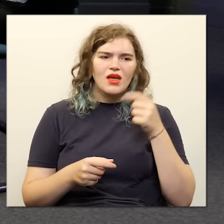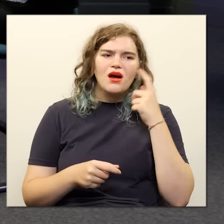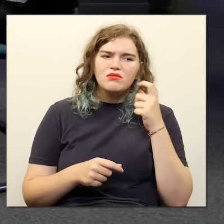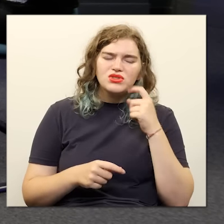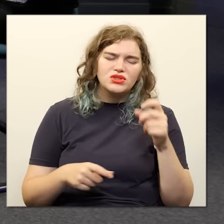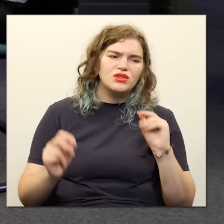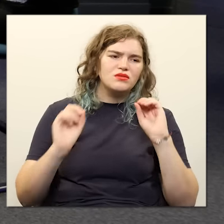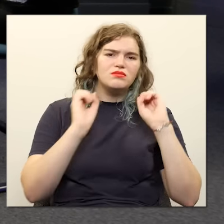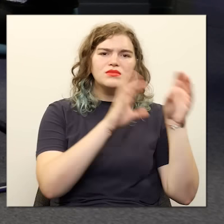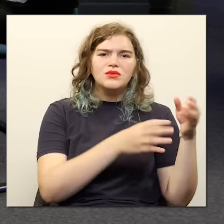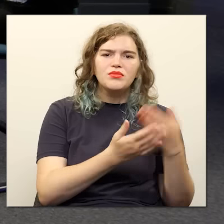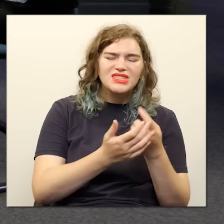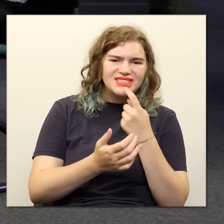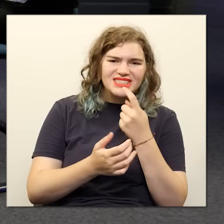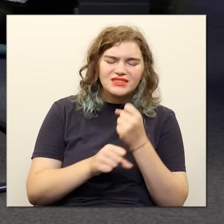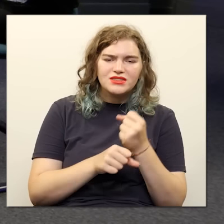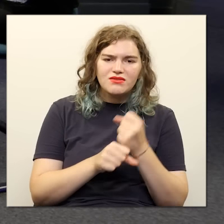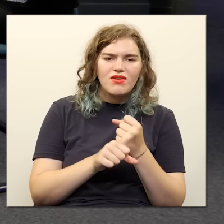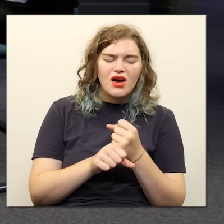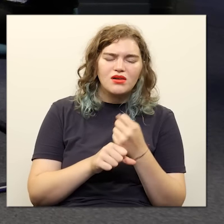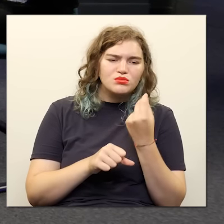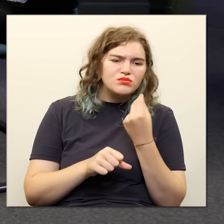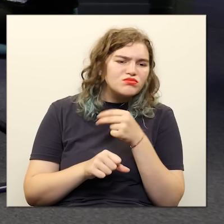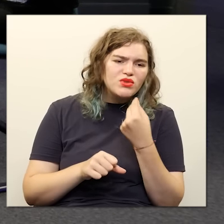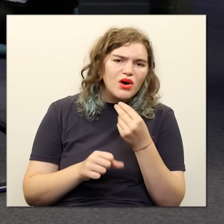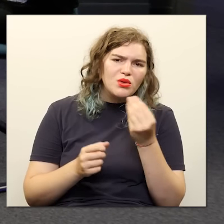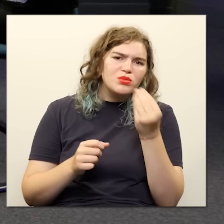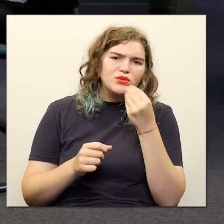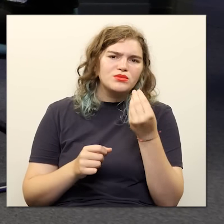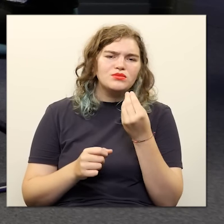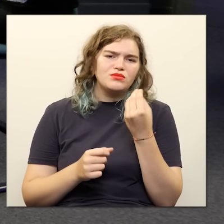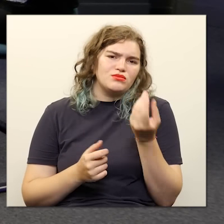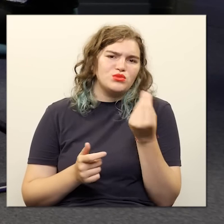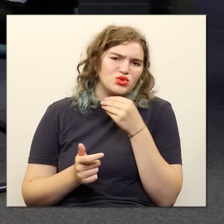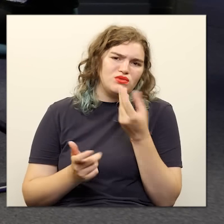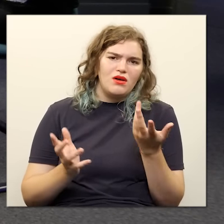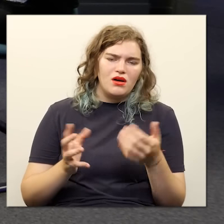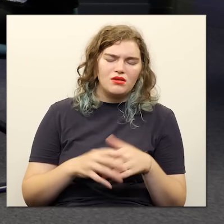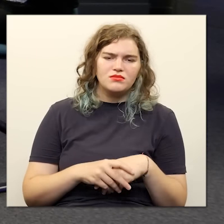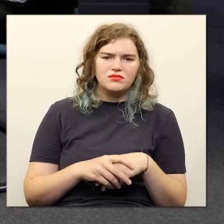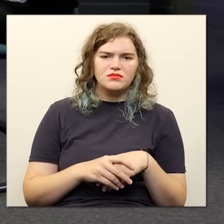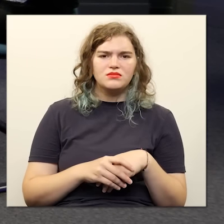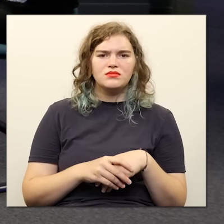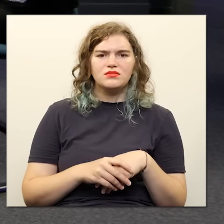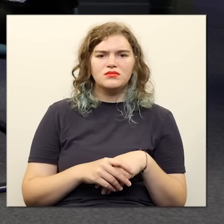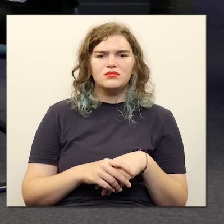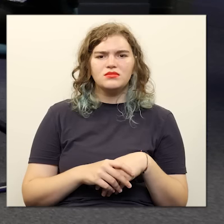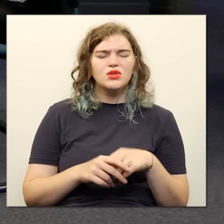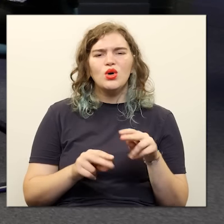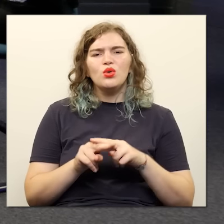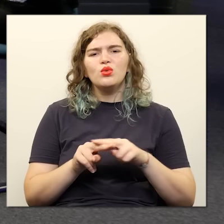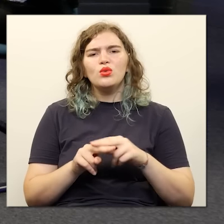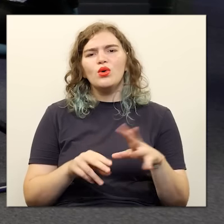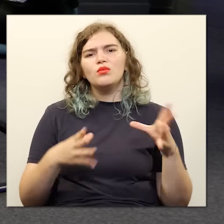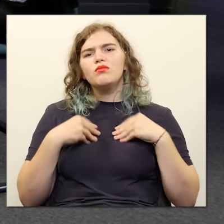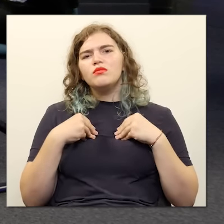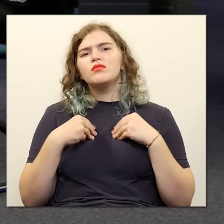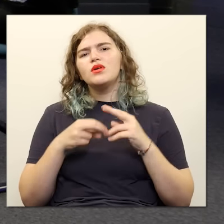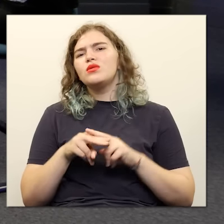Am încercat să le ducem la stomatologie, să facem măcar un dinte, să-i pun, știi. Cum vă primeau?